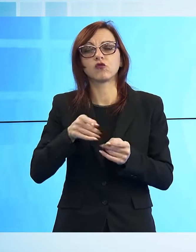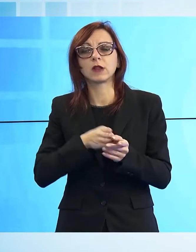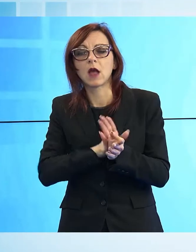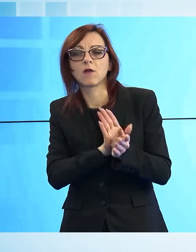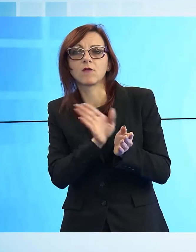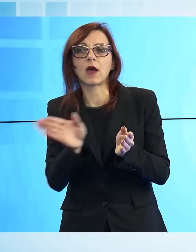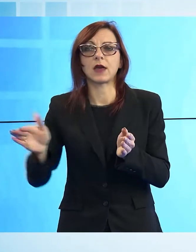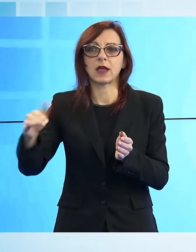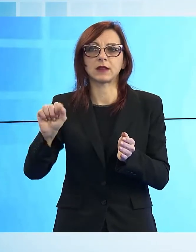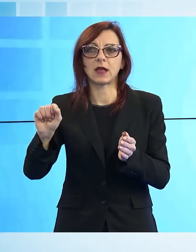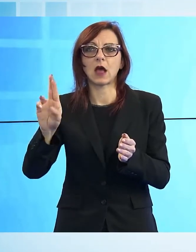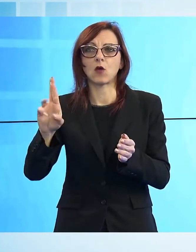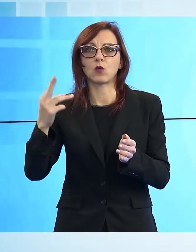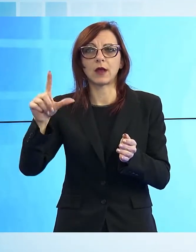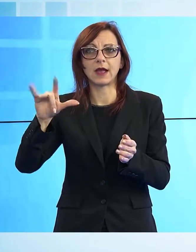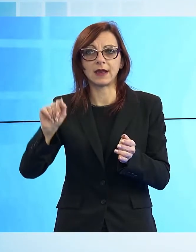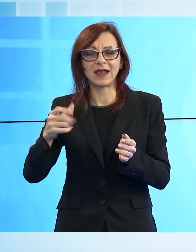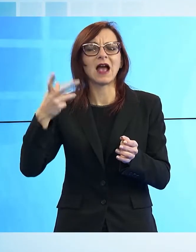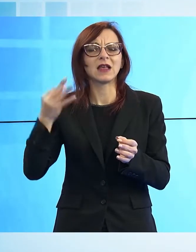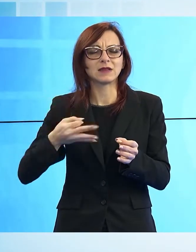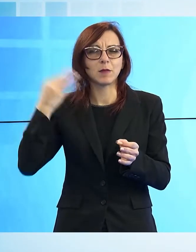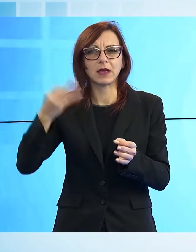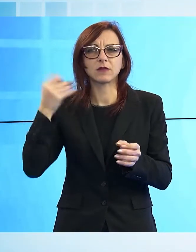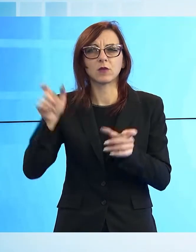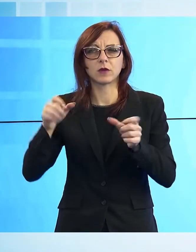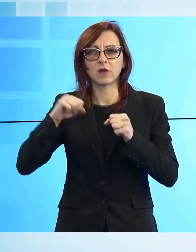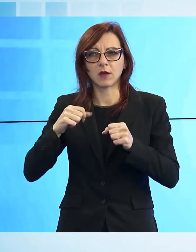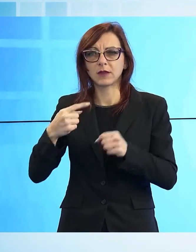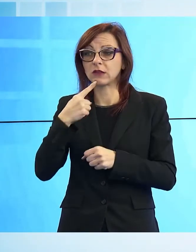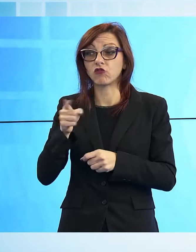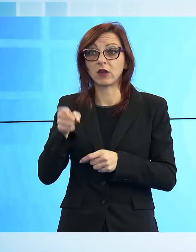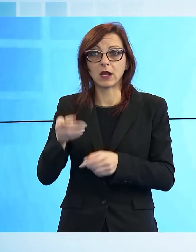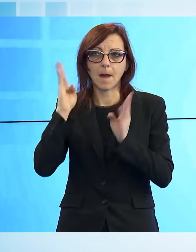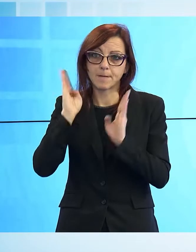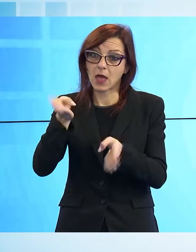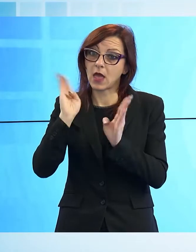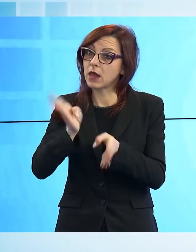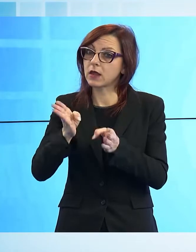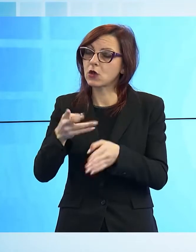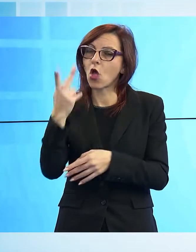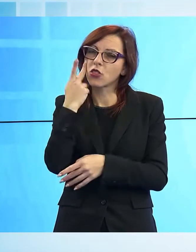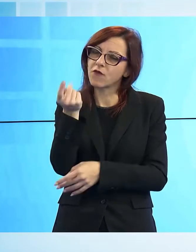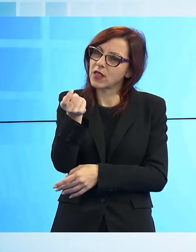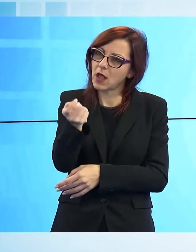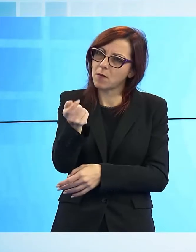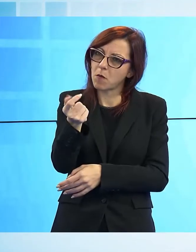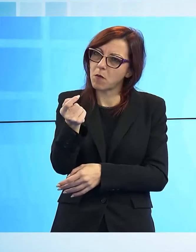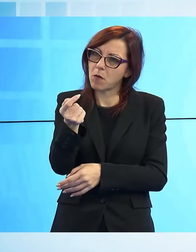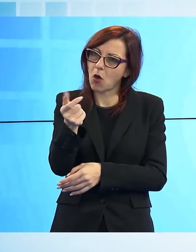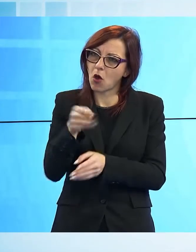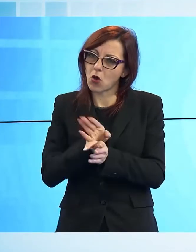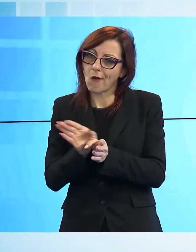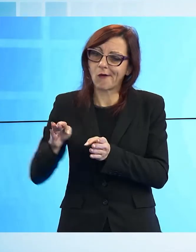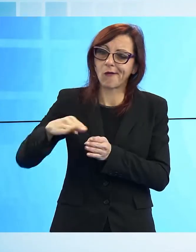la cui pericolosità è stata più volte segnalata dai residenti che denunciano la scarsa visibilità all'immissione in via della